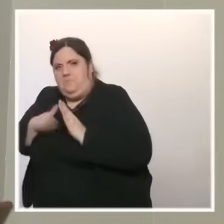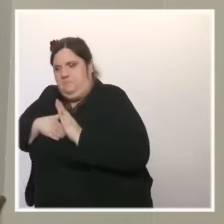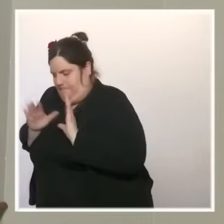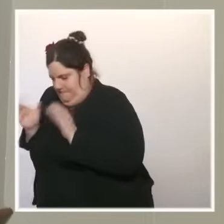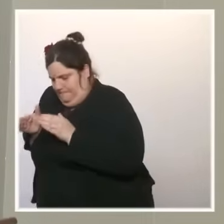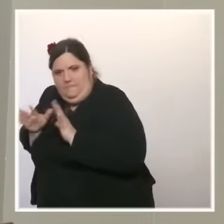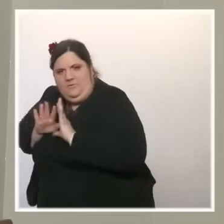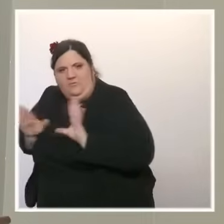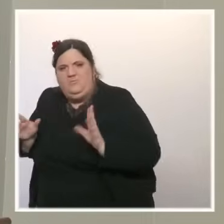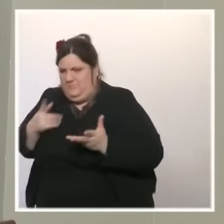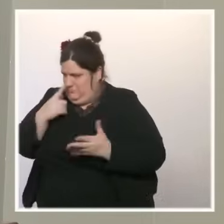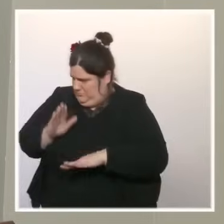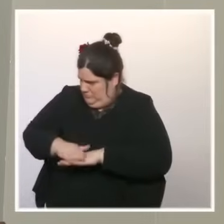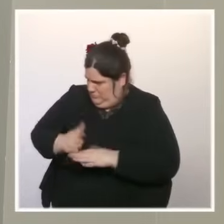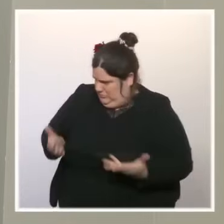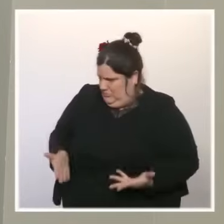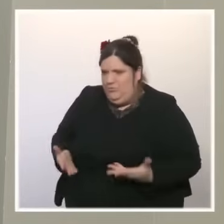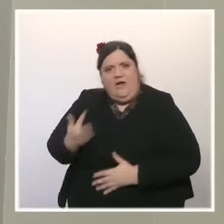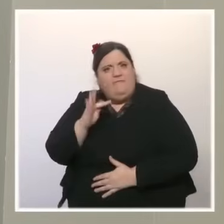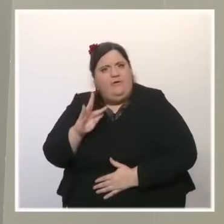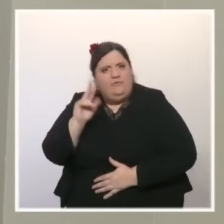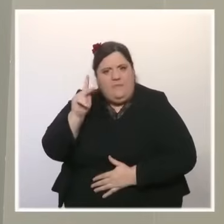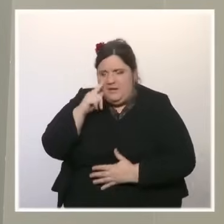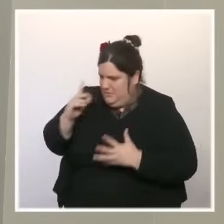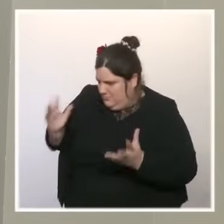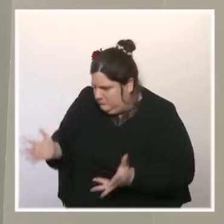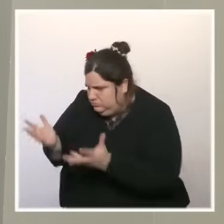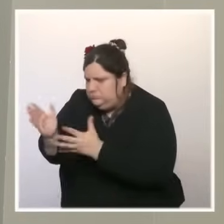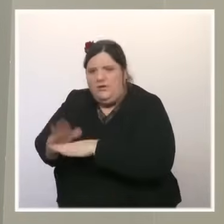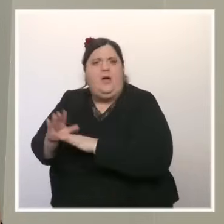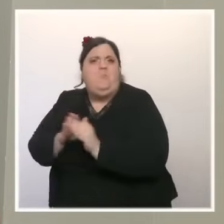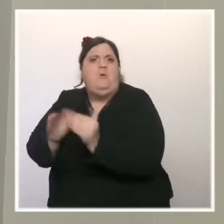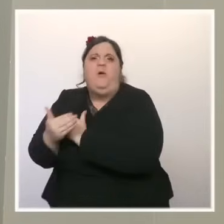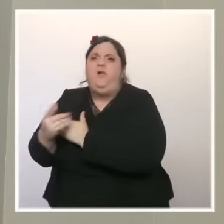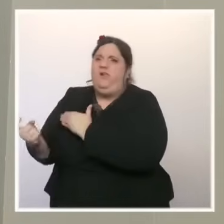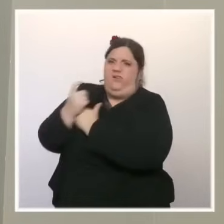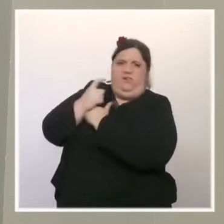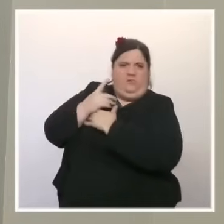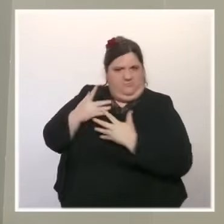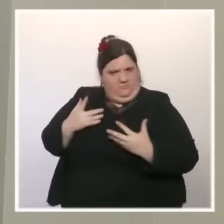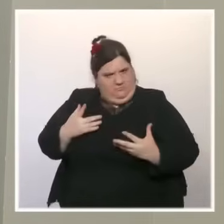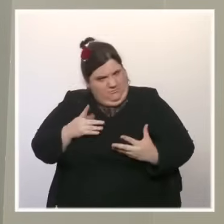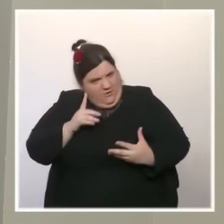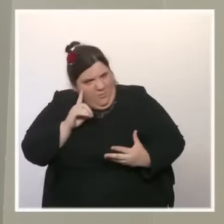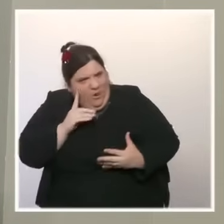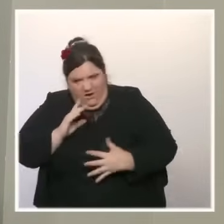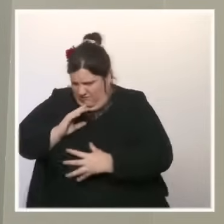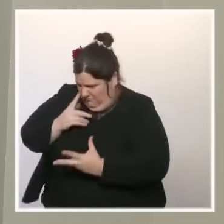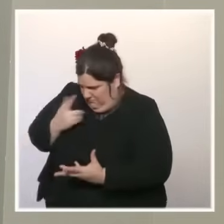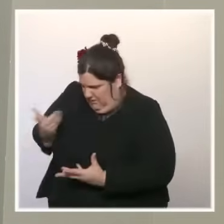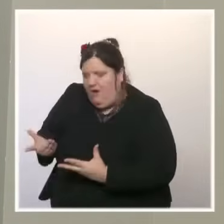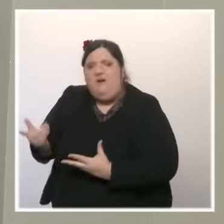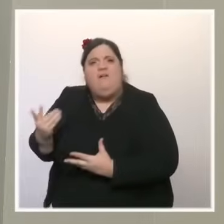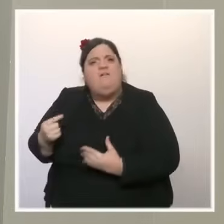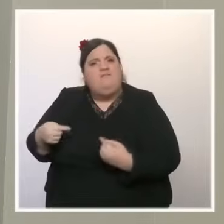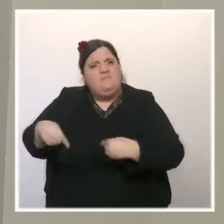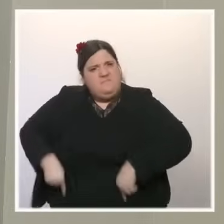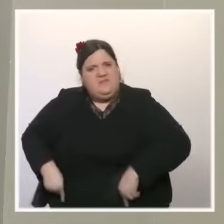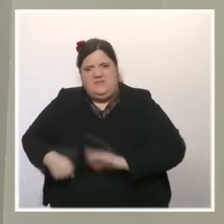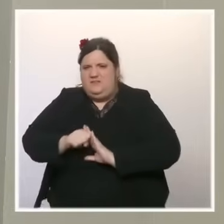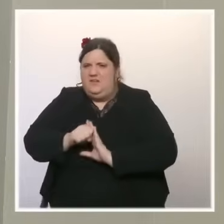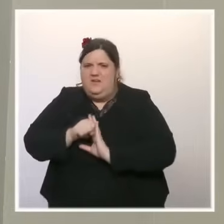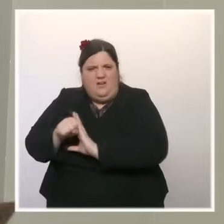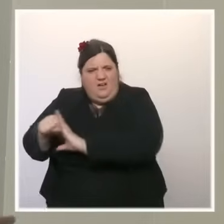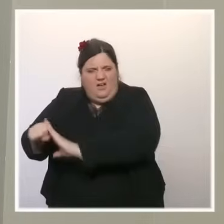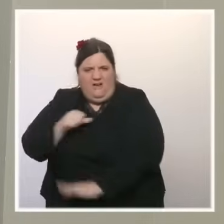vu en plus le soutien qu'a témoigné Paris à Israël. Pourquoi ne pas émettre de sanctions contre des ministres fanatiques d'extrême droite, comme